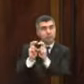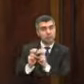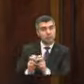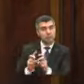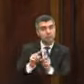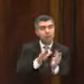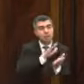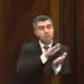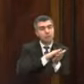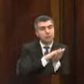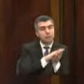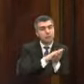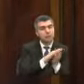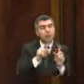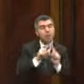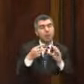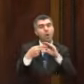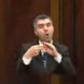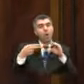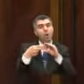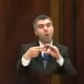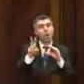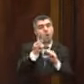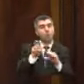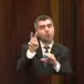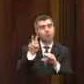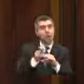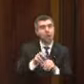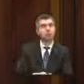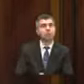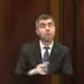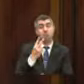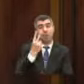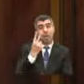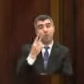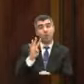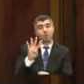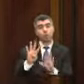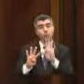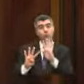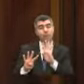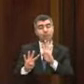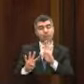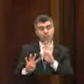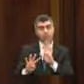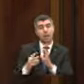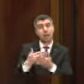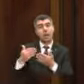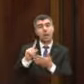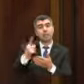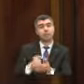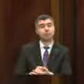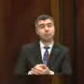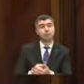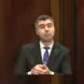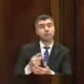الاحتياط الوطني في العملة الصعبة، كنا في 249 مليار درهم في 2016 انتقلنا